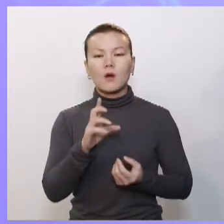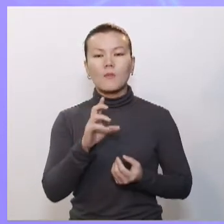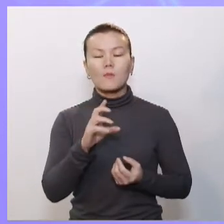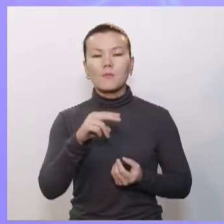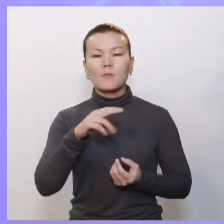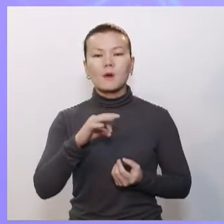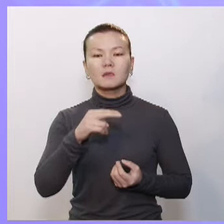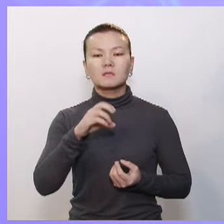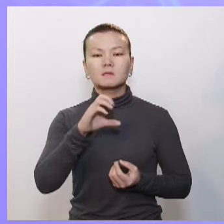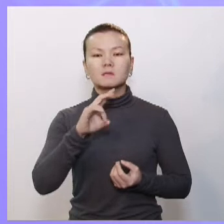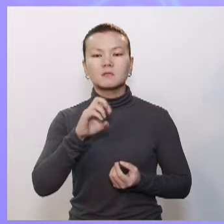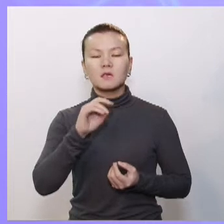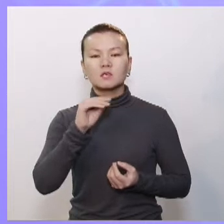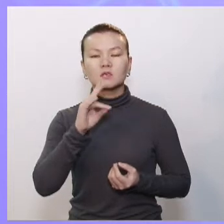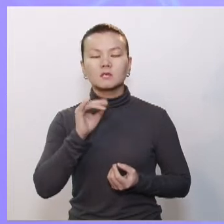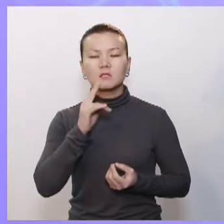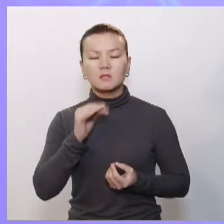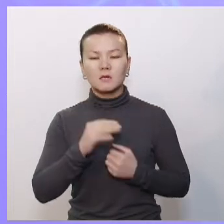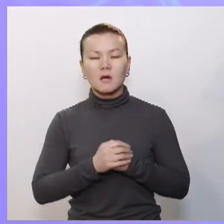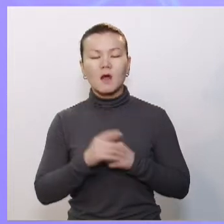Адамдар бак тигишет.